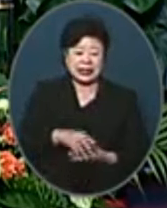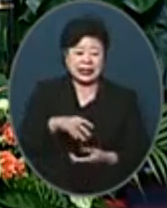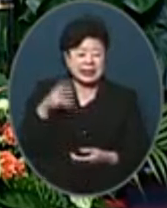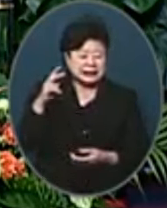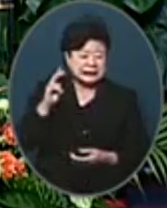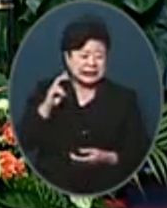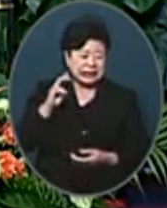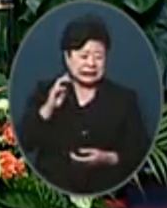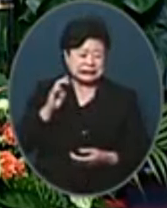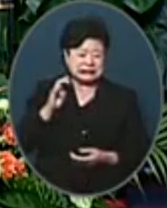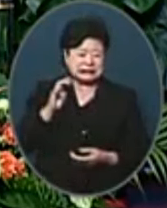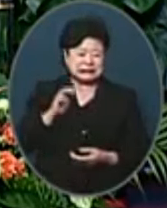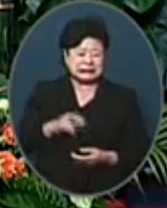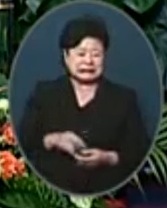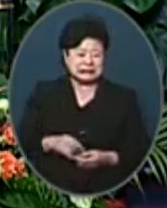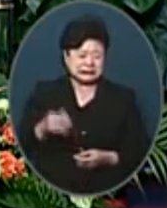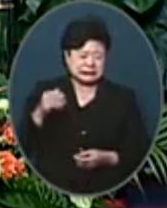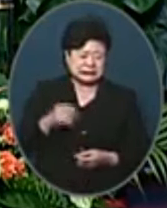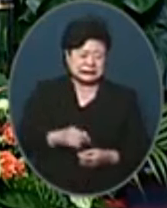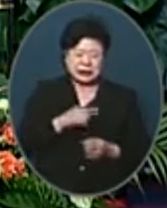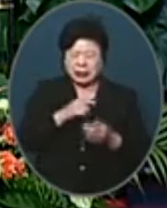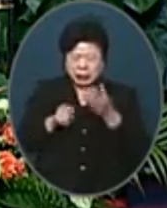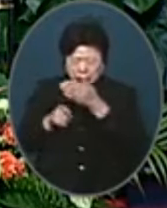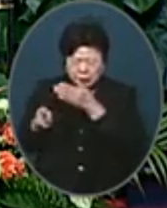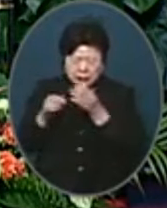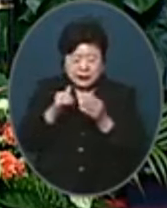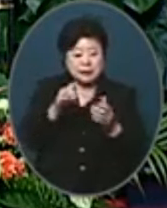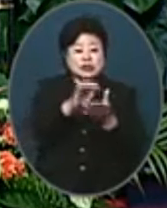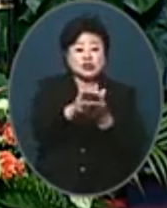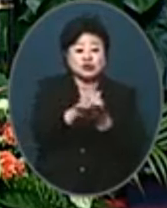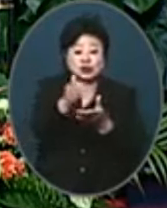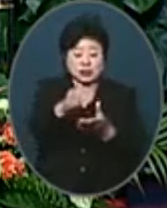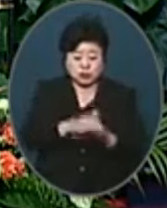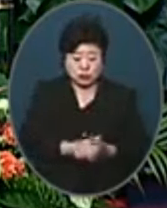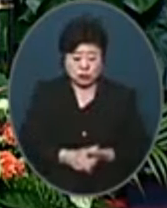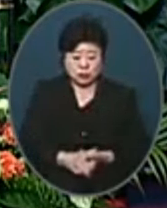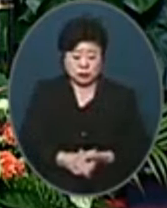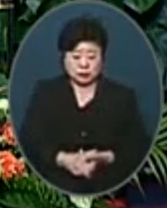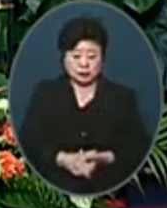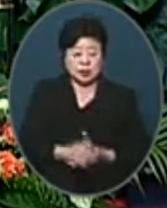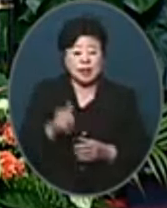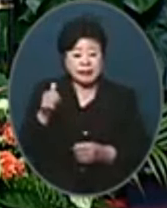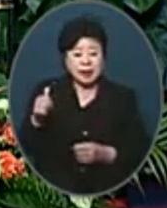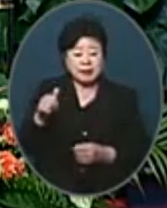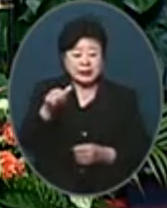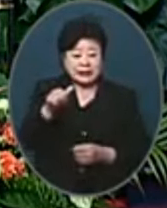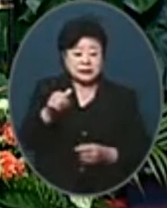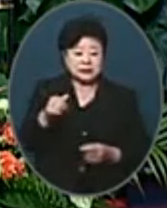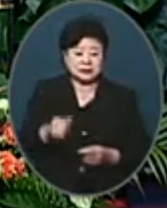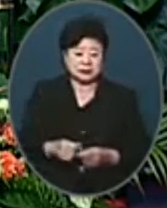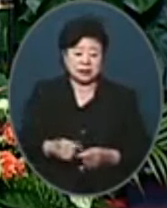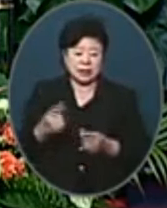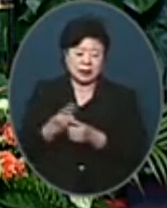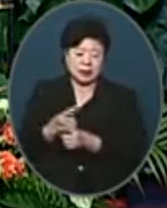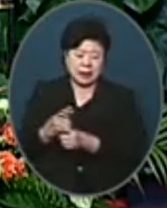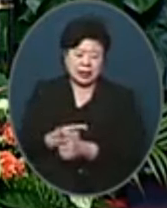창기와 같이 손가락질을 받던 사람들의 친구가 되어주셨습니다. 남편을 다섯이나 두었던